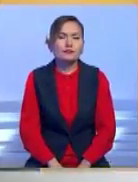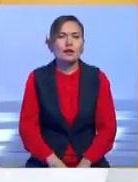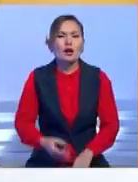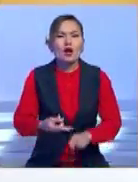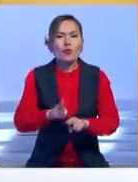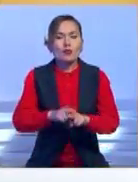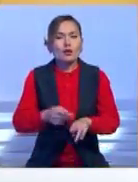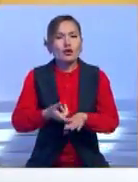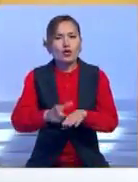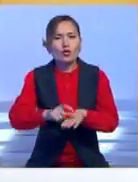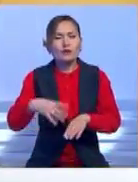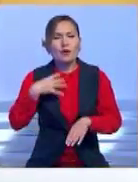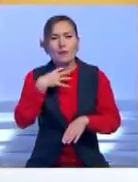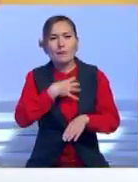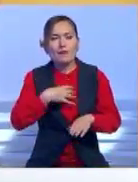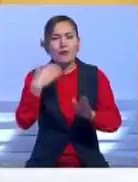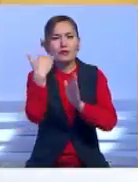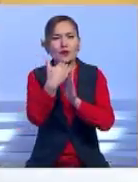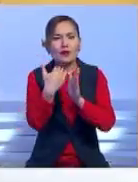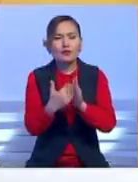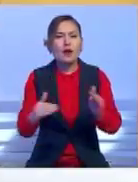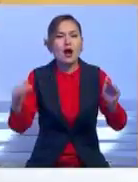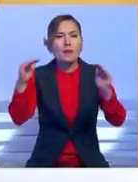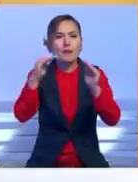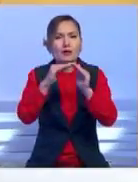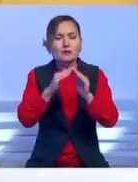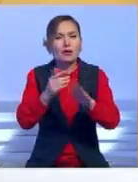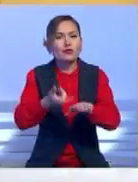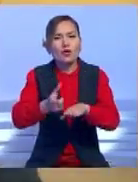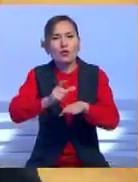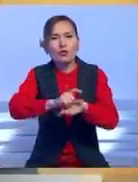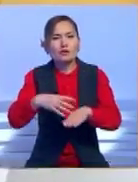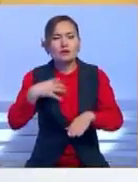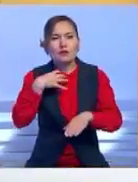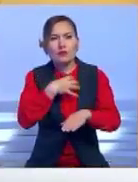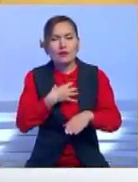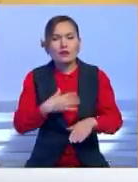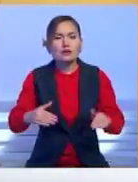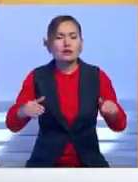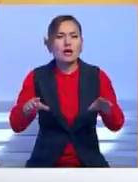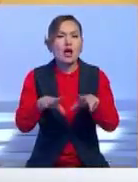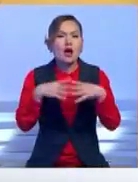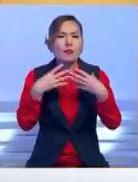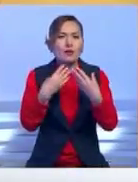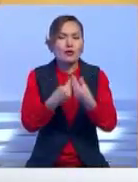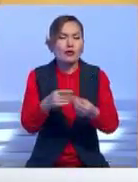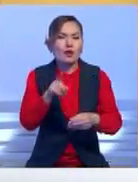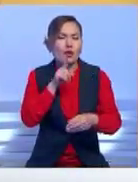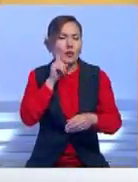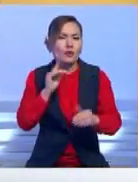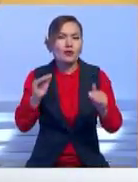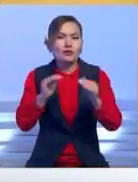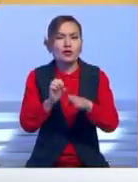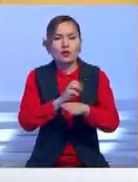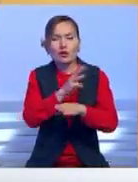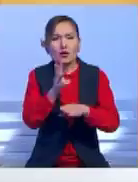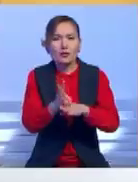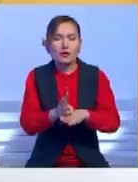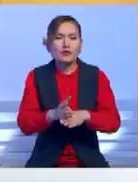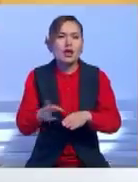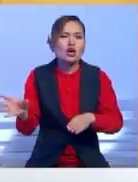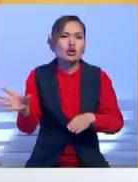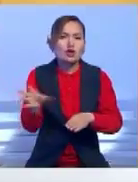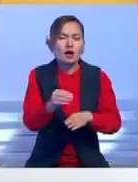Бұл өте маңызды бастамалар. Баспана отбасы үшін болсын, жеке адам үшін болсын негізгі қажеттілік саналады. Бұл сондай-ақ